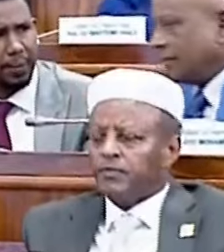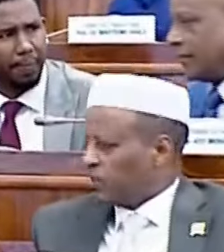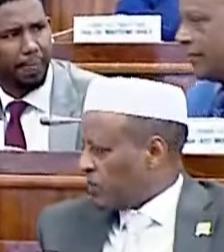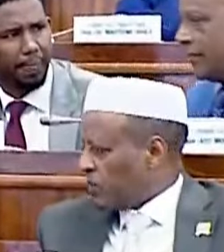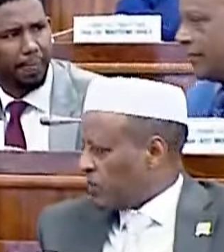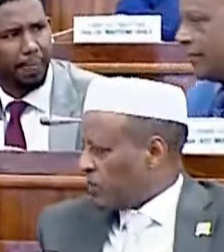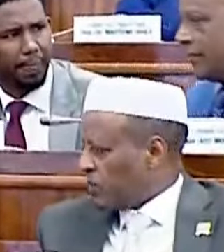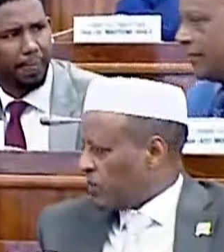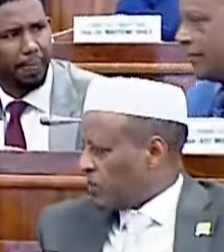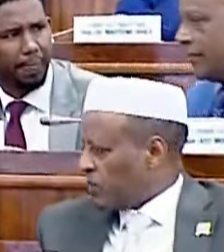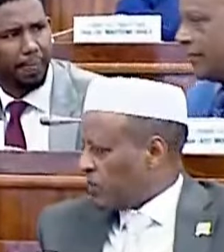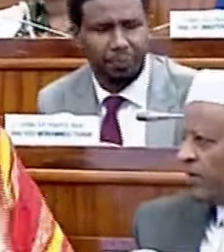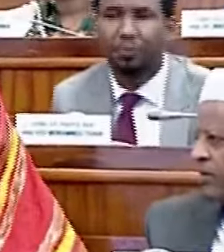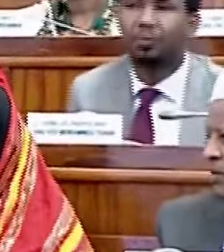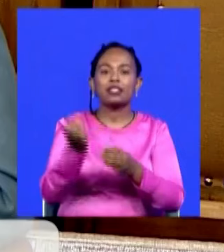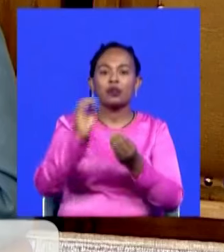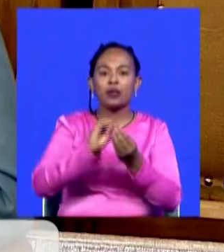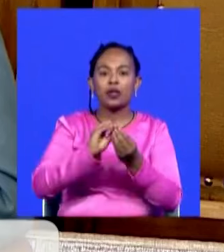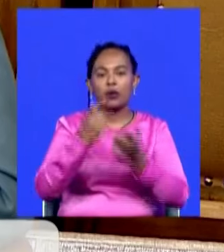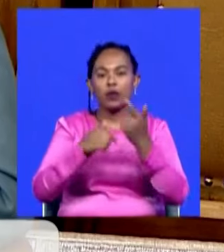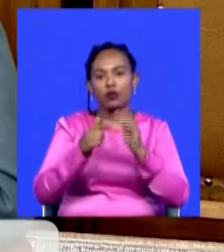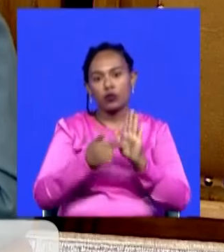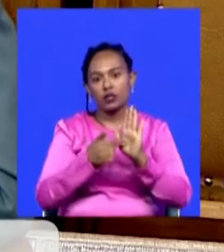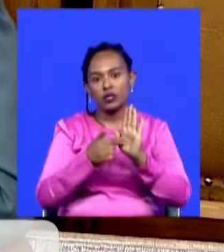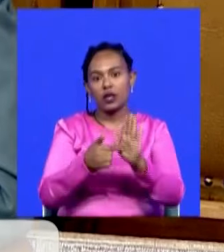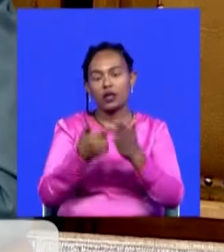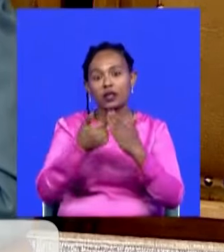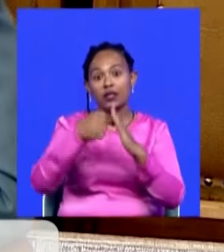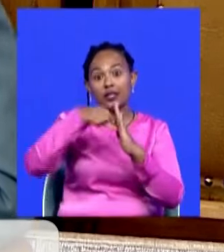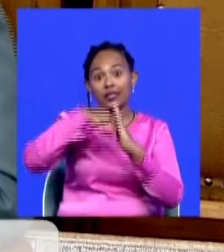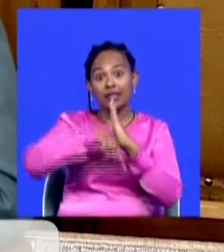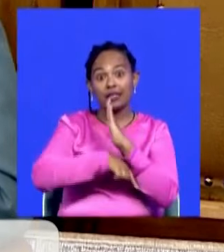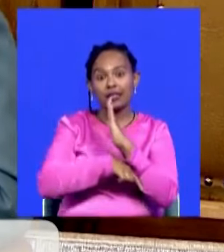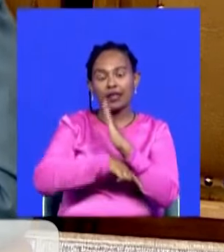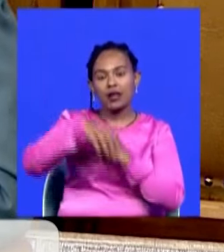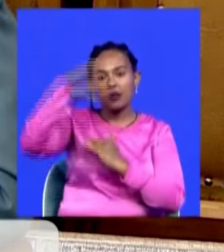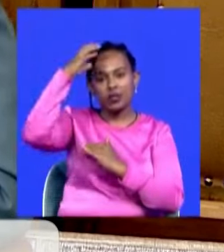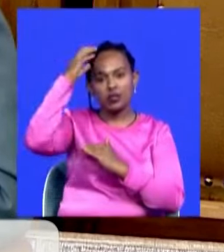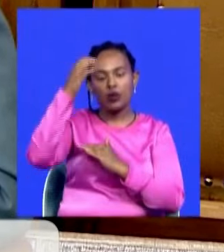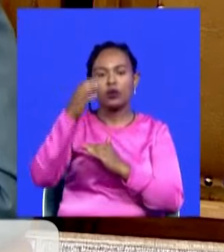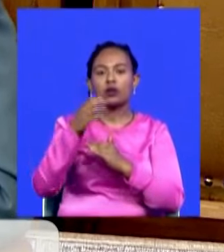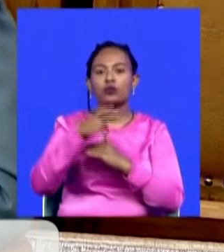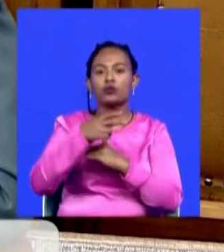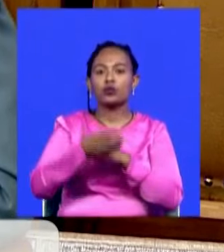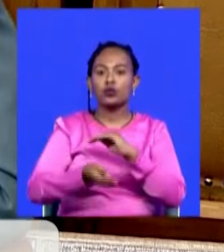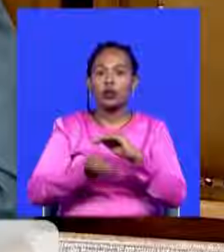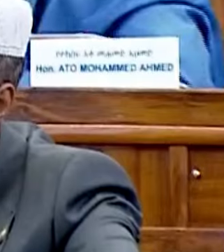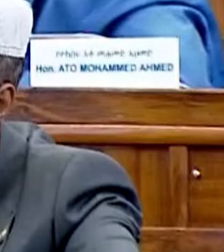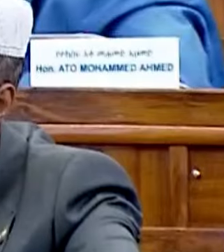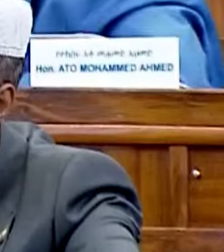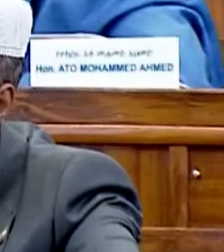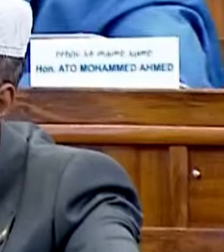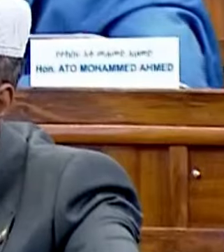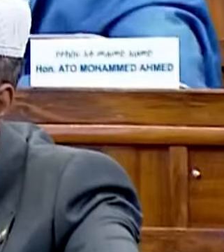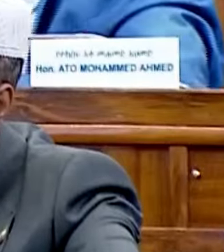መንግስት ትኩረት እንዲሰጥም ተጠይቋል። ይህንን ስር የሰደደ መንግስታዊ ሌብነት ወይም ሙስና ለመዋጋት በቅርቡ ብሔራዊ ጸረ ሙስና